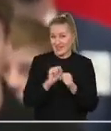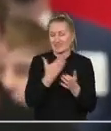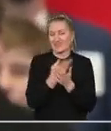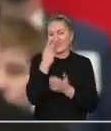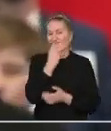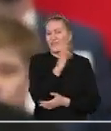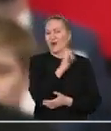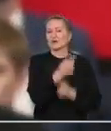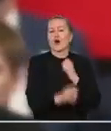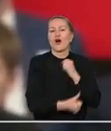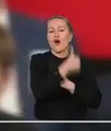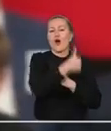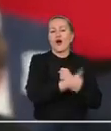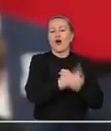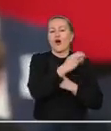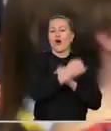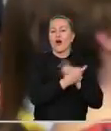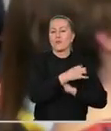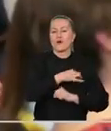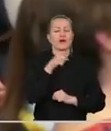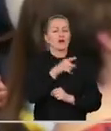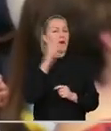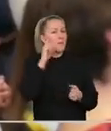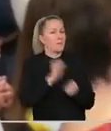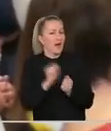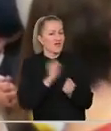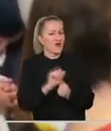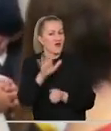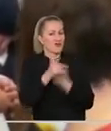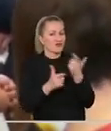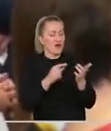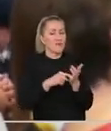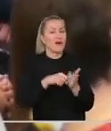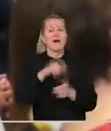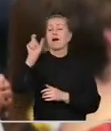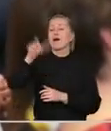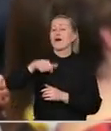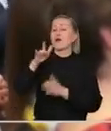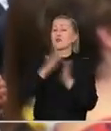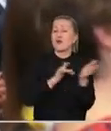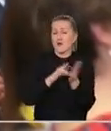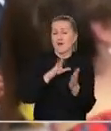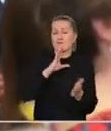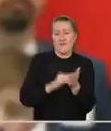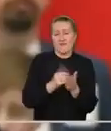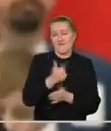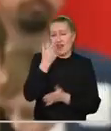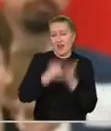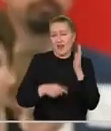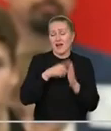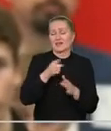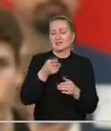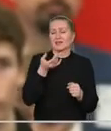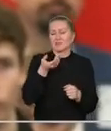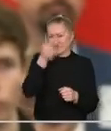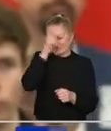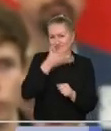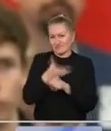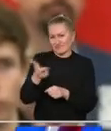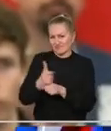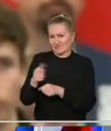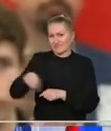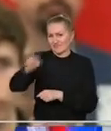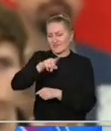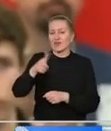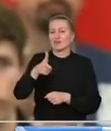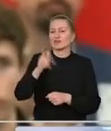słów lidera opozycji. Patologia i sitwa. Donald Tusk po raz kolejny obraża miliony Polaków. Królami życia są ci,